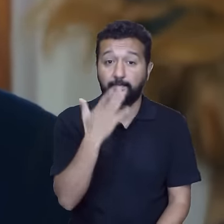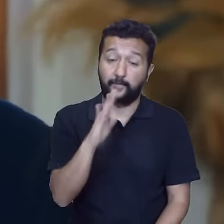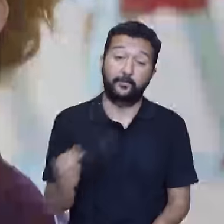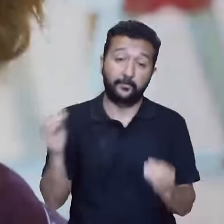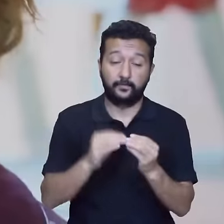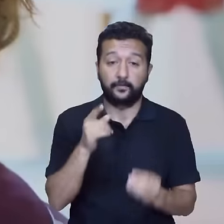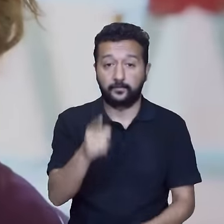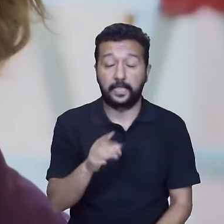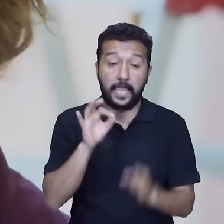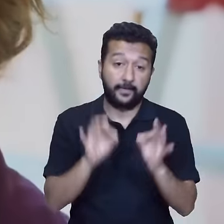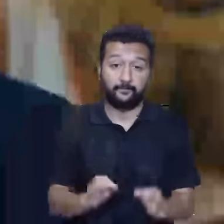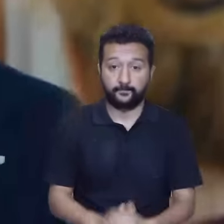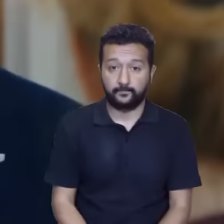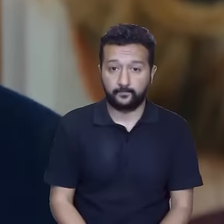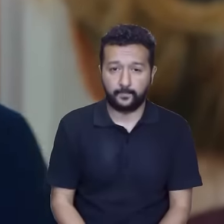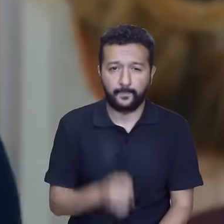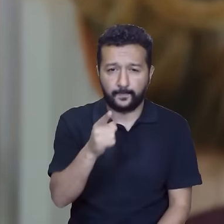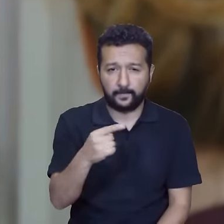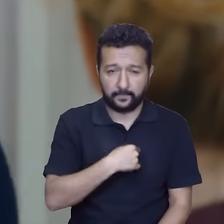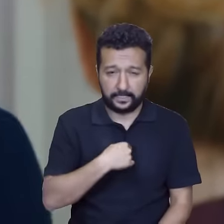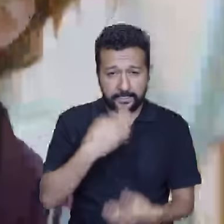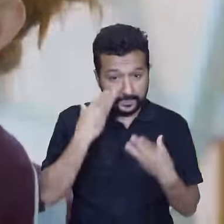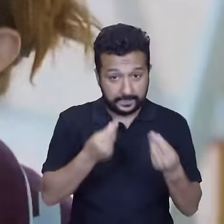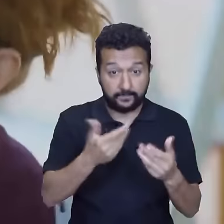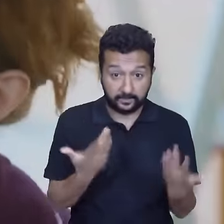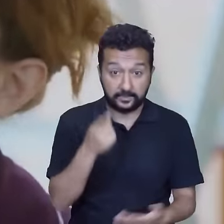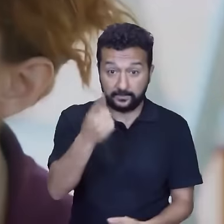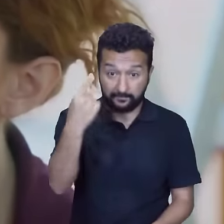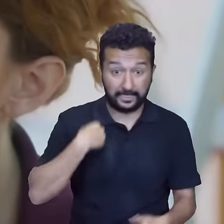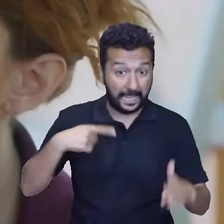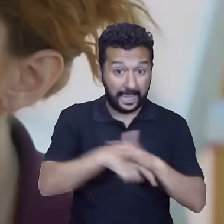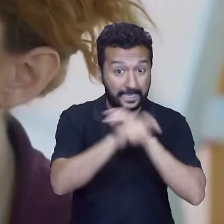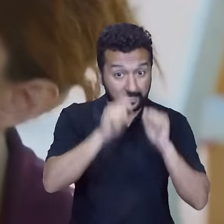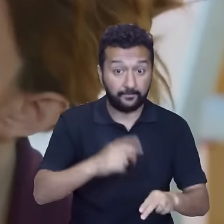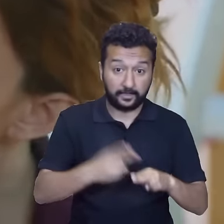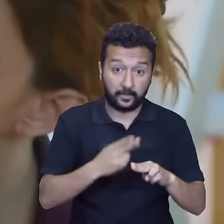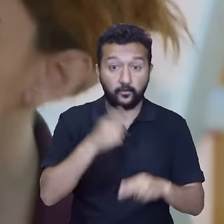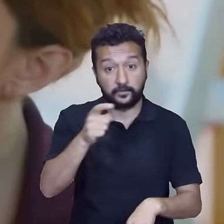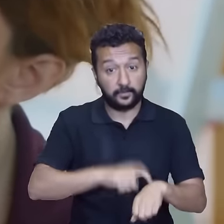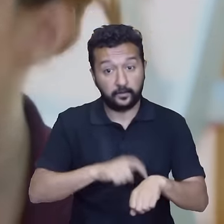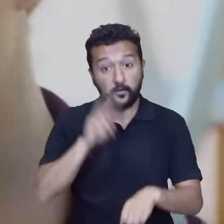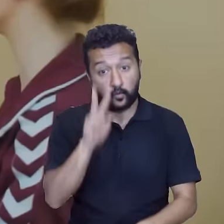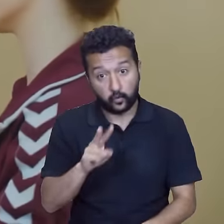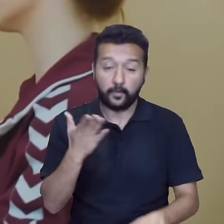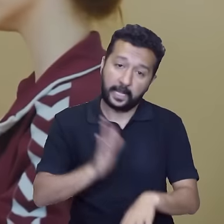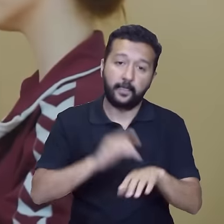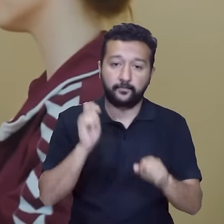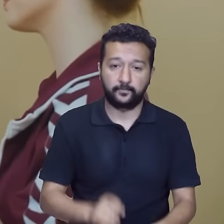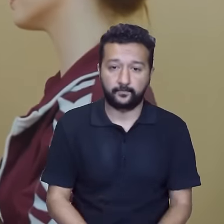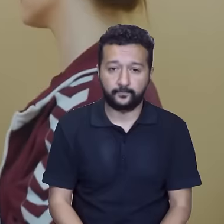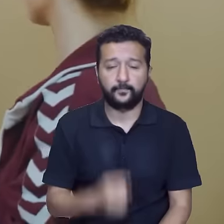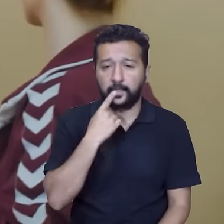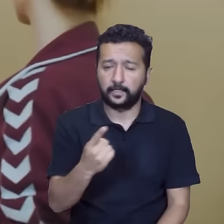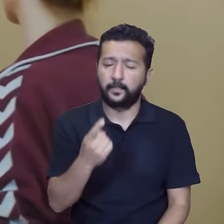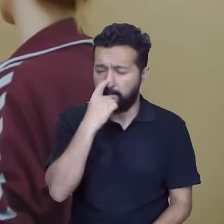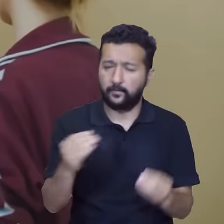neler. Hem sen hiç bana kıyabilir misin? Sen hele bir beni aldatmayı dene. O zaman görürsün kıyıyor muyum, kıymıyor muyum?